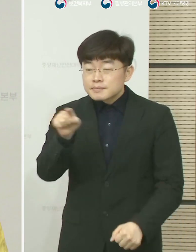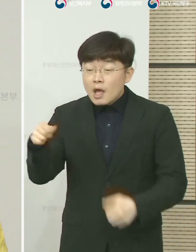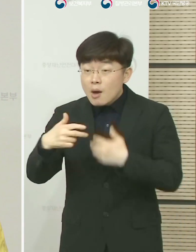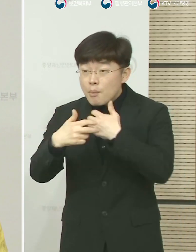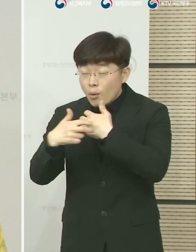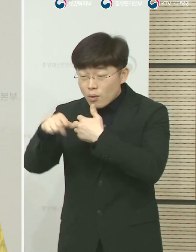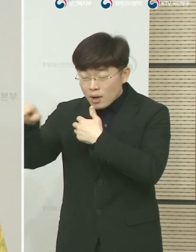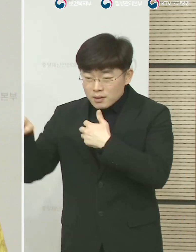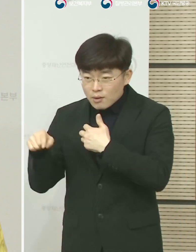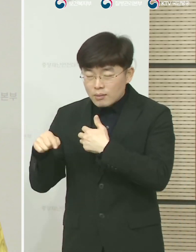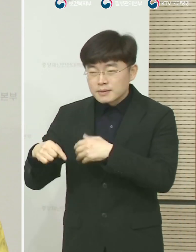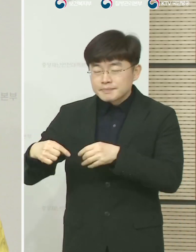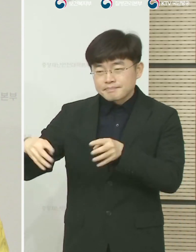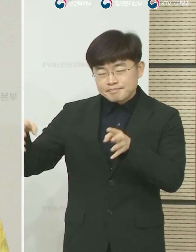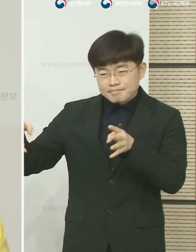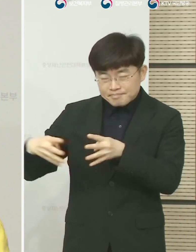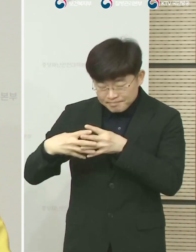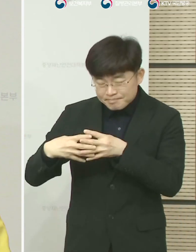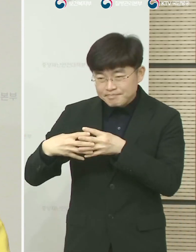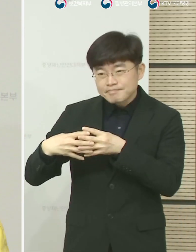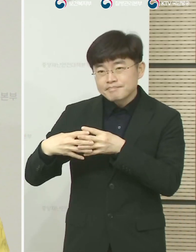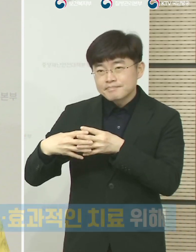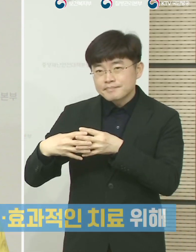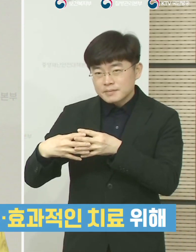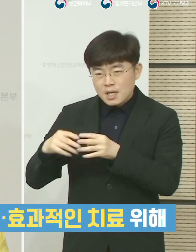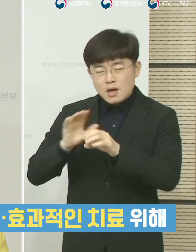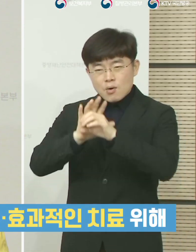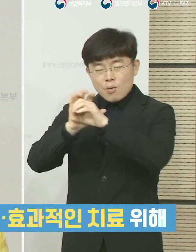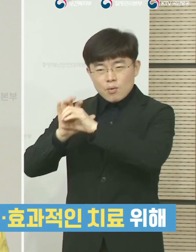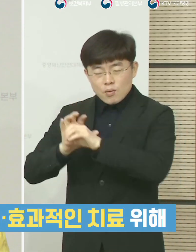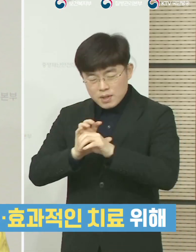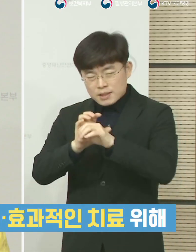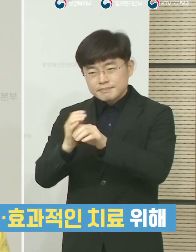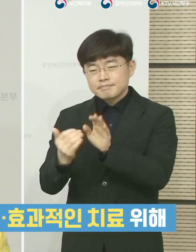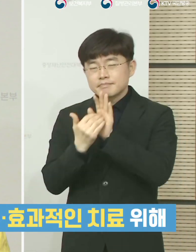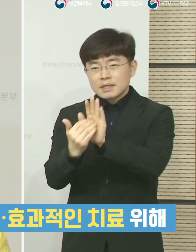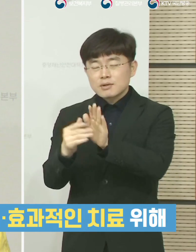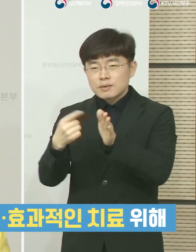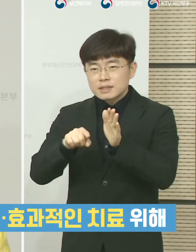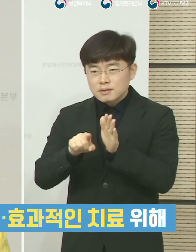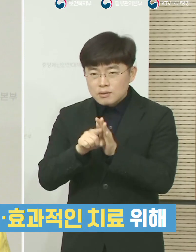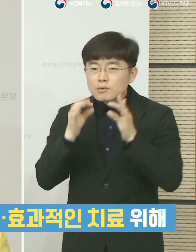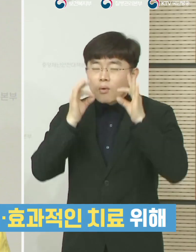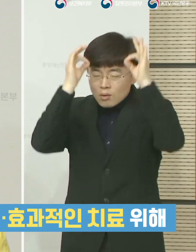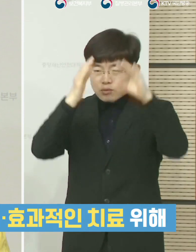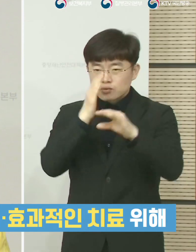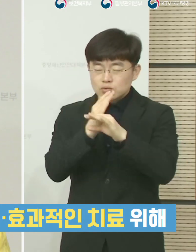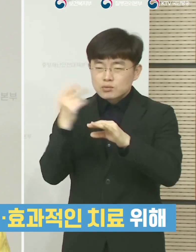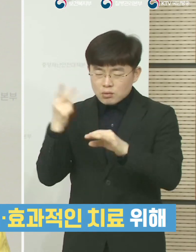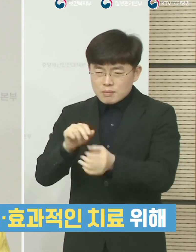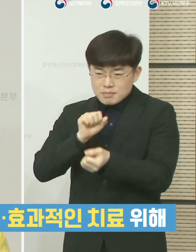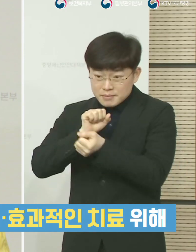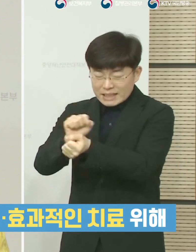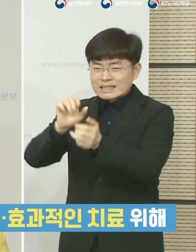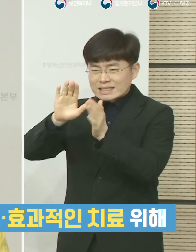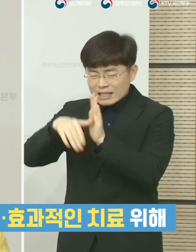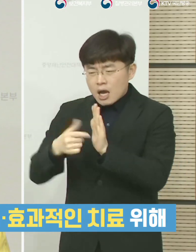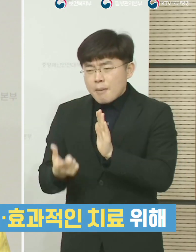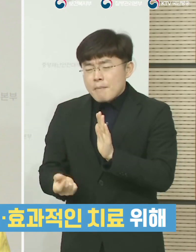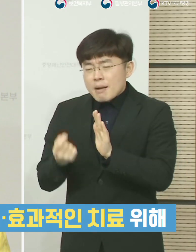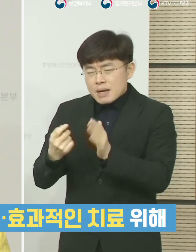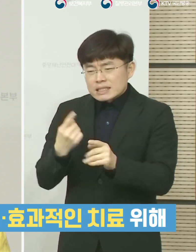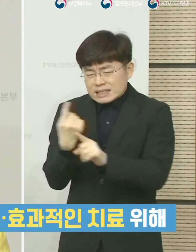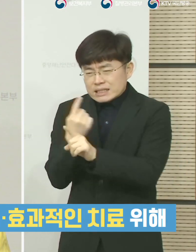병원들과 같이 협조를 해서 이 코로나19에 의한 중환자 치료를 좀